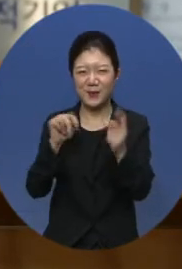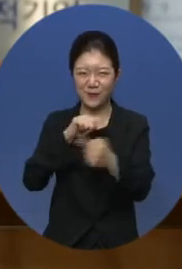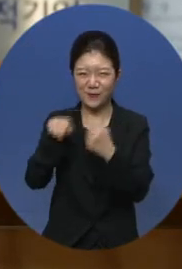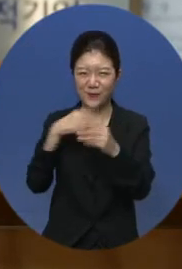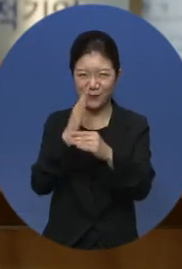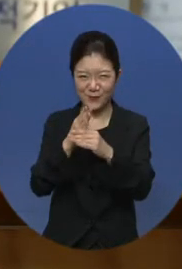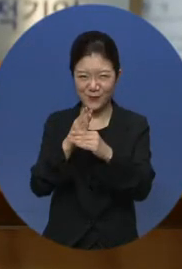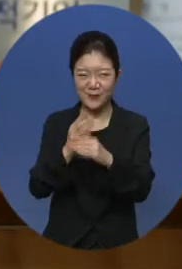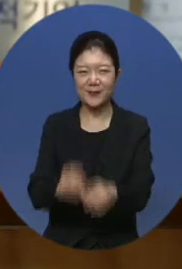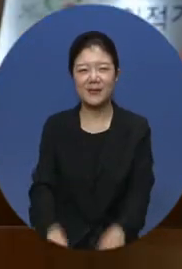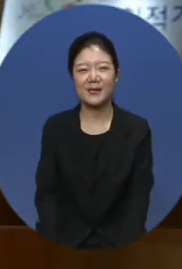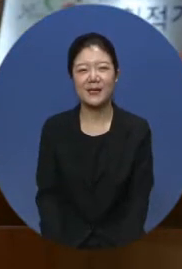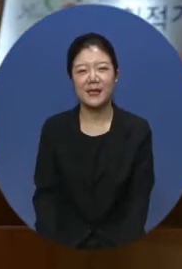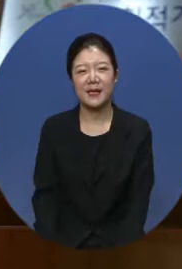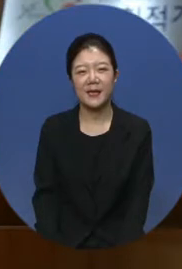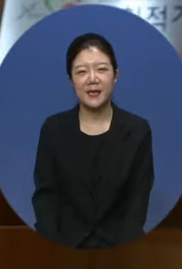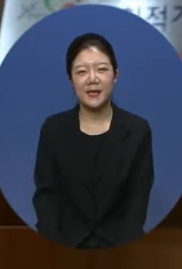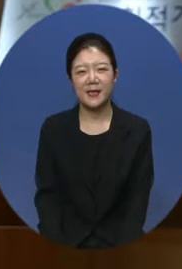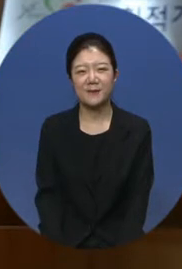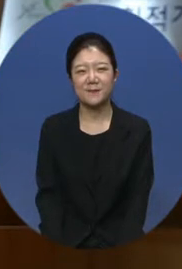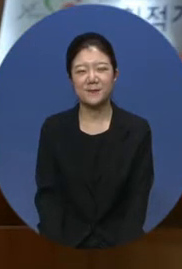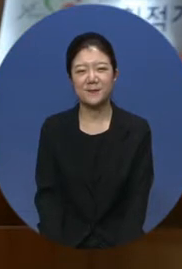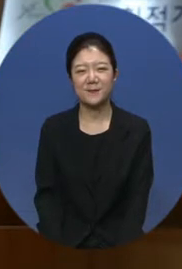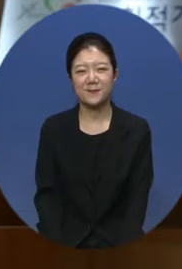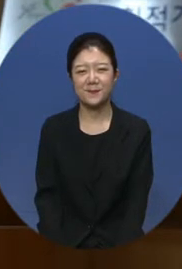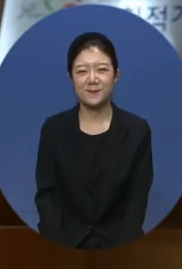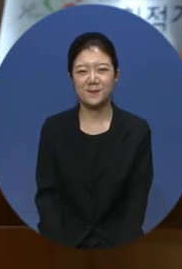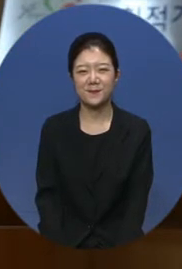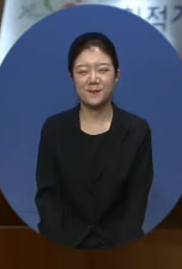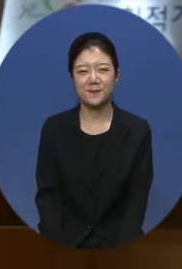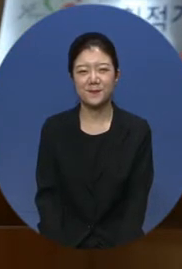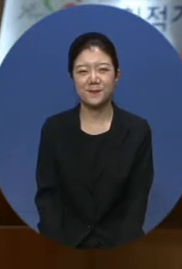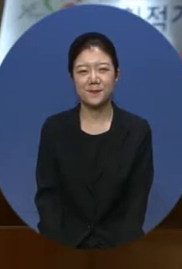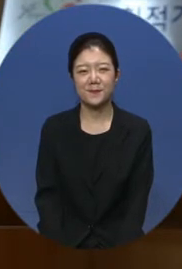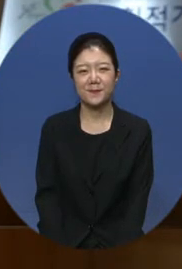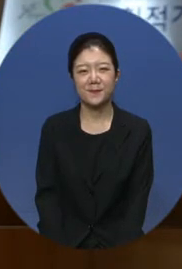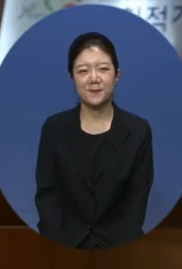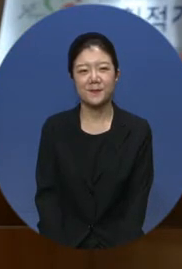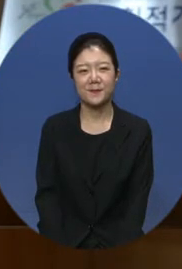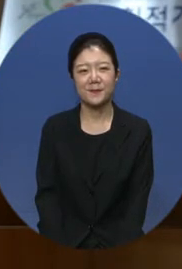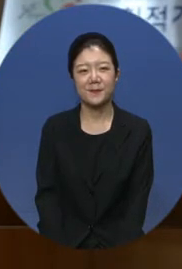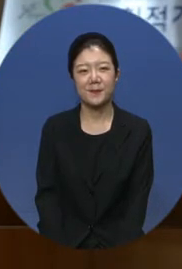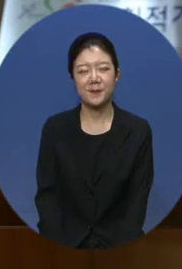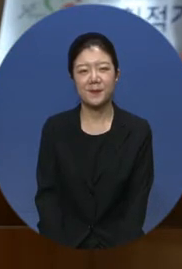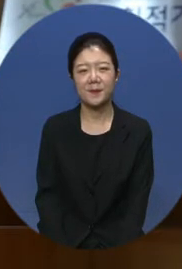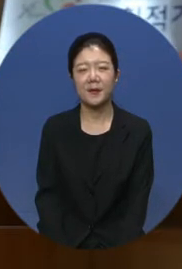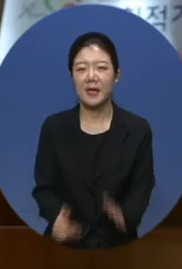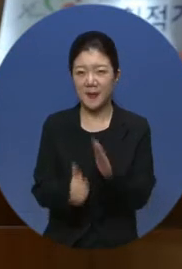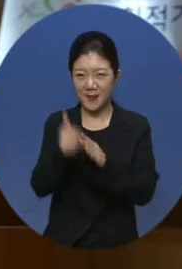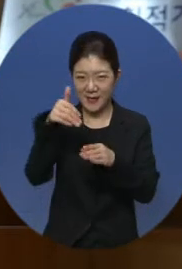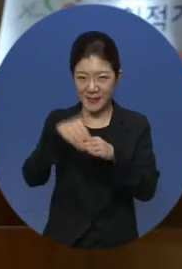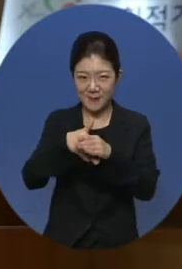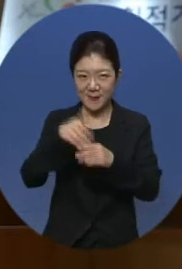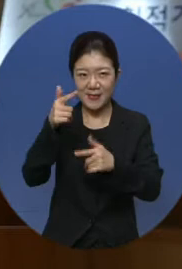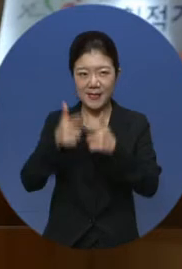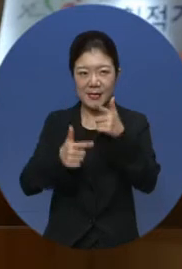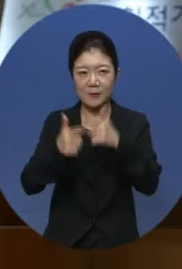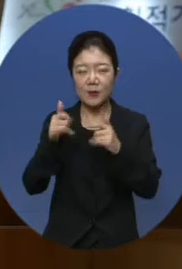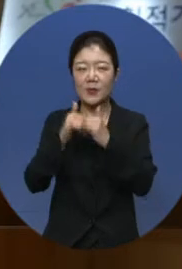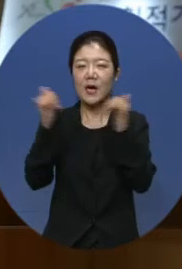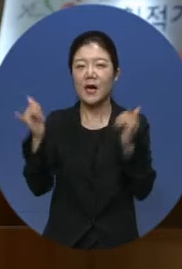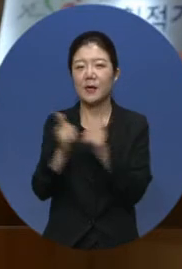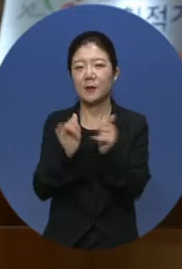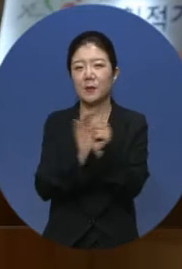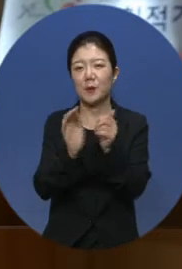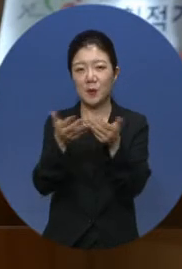있습니다. 네, 그럼 숲스토리는 어떤 회사인지 좀 소개 좀 부탁드립니다. 네, 희망을 심는 나무 사회적